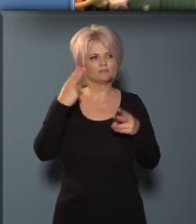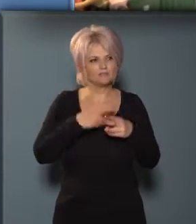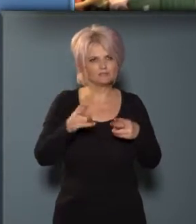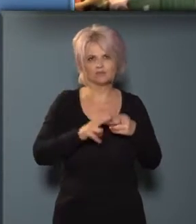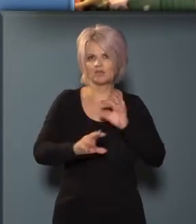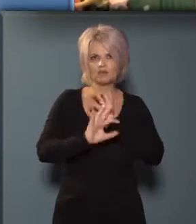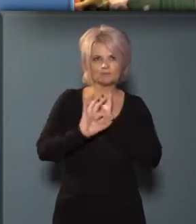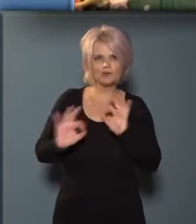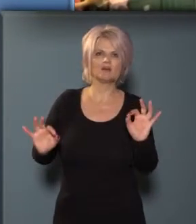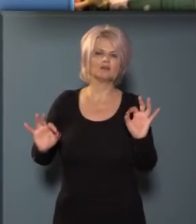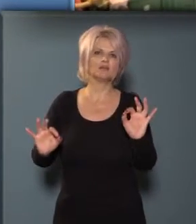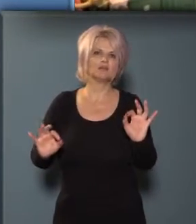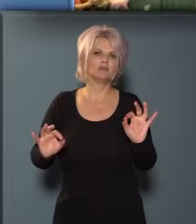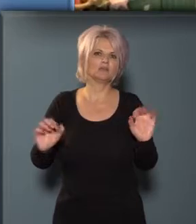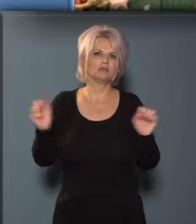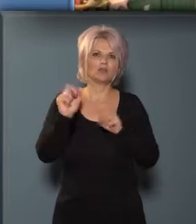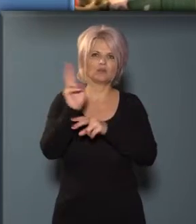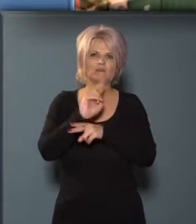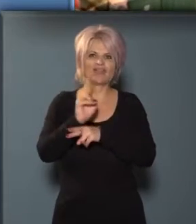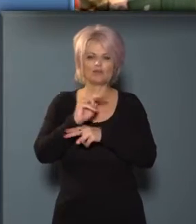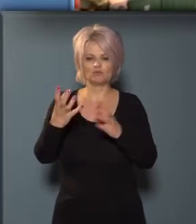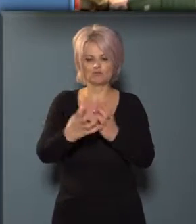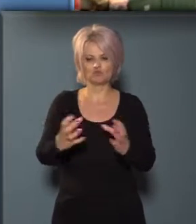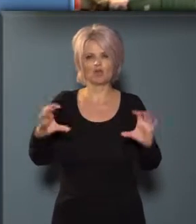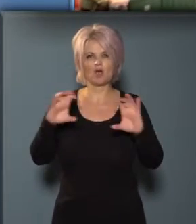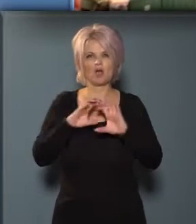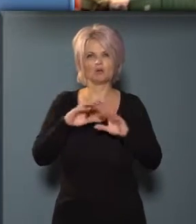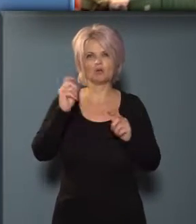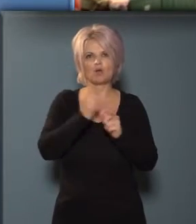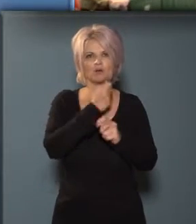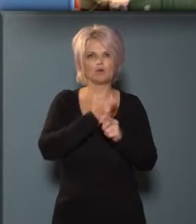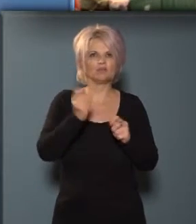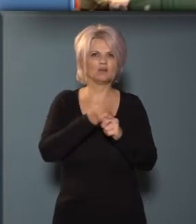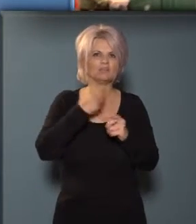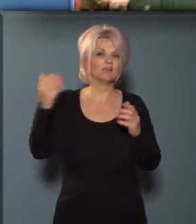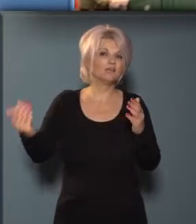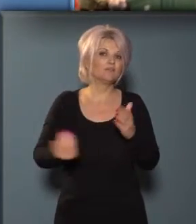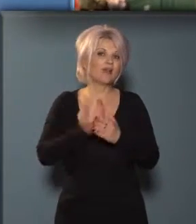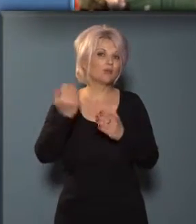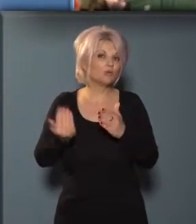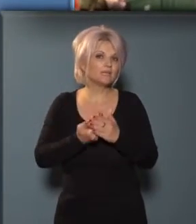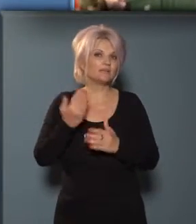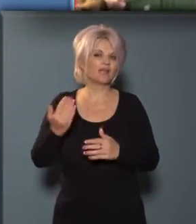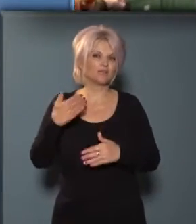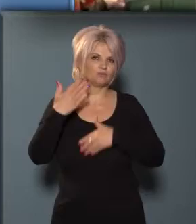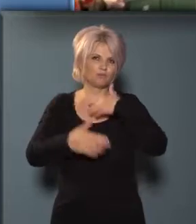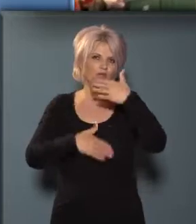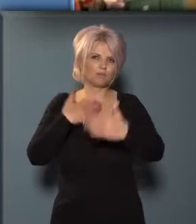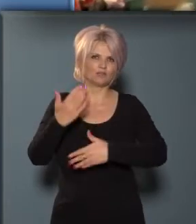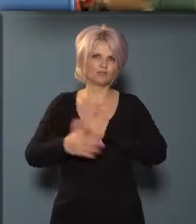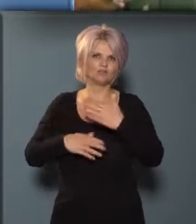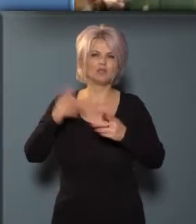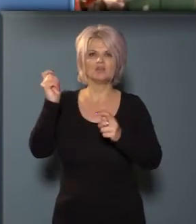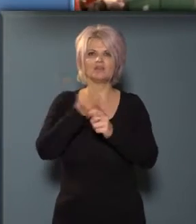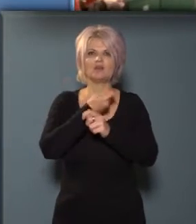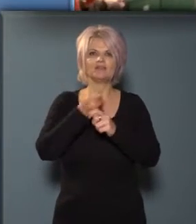tisztaságáról. Nagyon-nagyon figyelünk a csarnokra, hogy karbantartjuk, felújítjuk, amit tudunk, folyamatosan javítunk